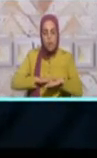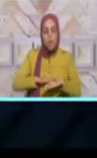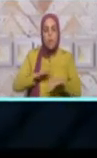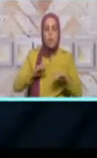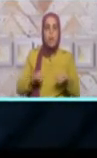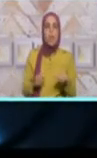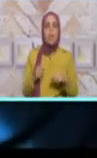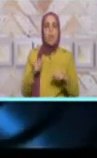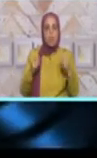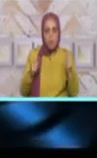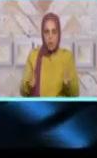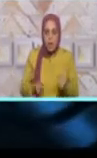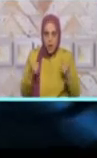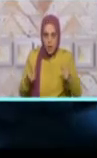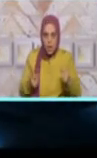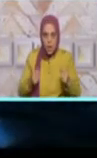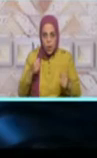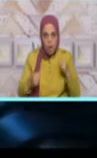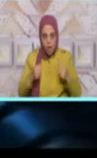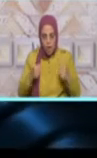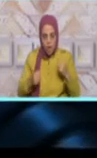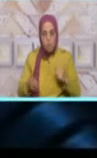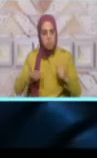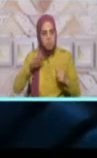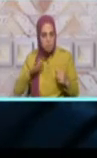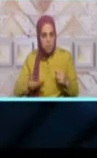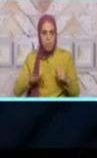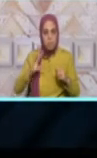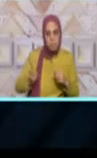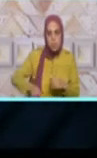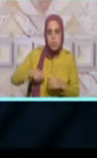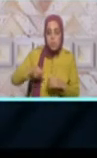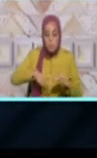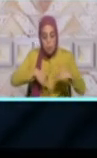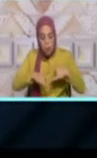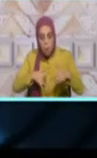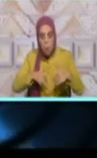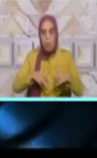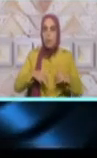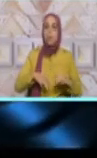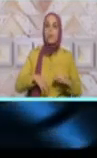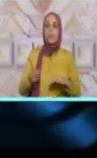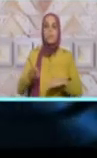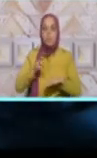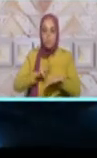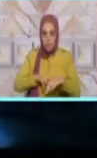الدراجات. ده بيؤدي الى تخفيف في السيوله المروريه، ده من ناحيه. من ناحيه ثانيه